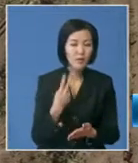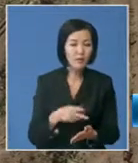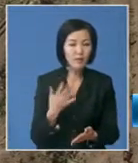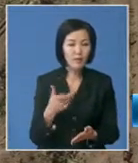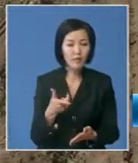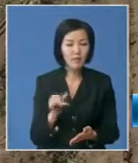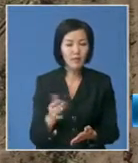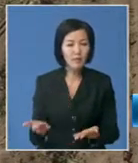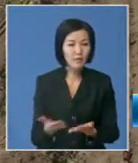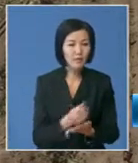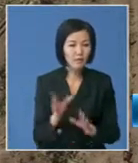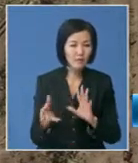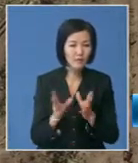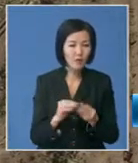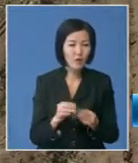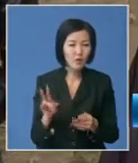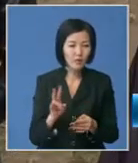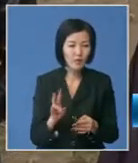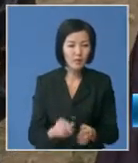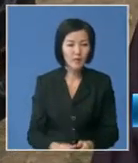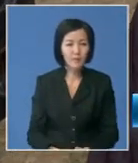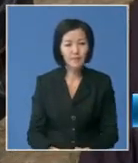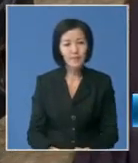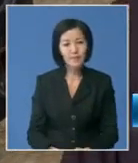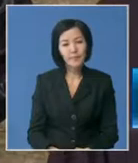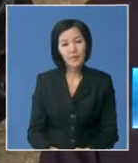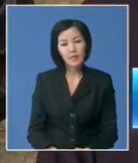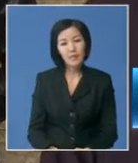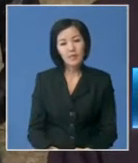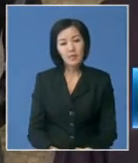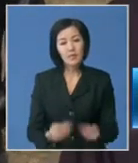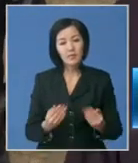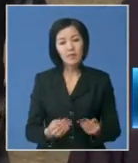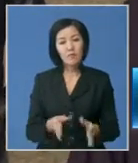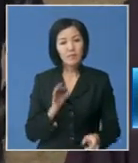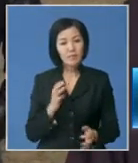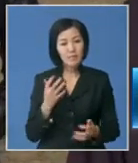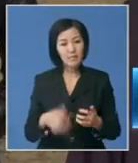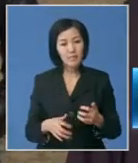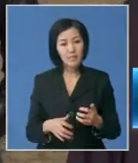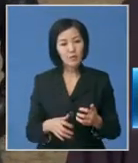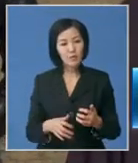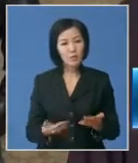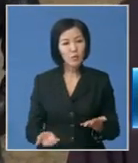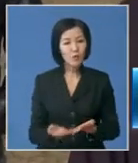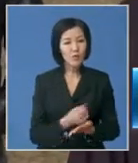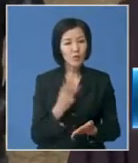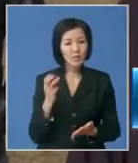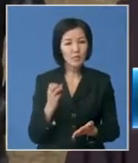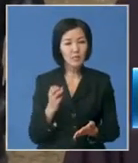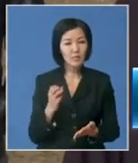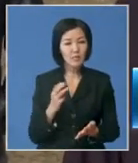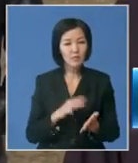собрать все мы планируем в ноябре сегодня средний вооружение споем составляет 370 380